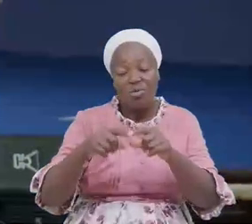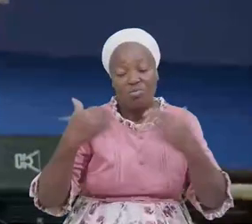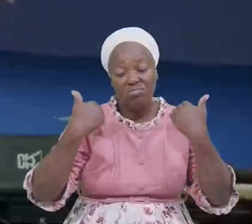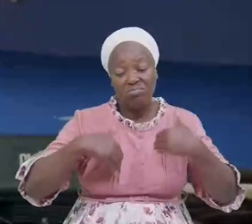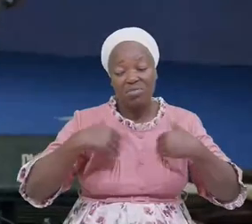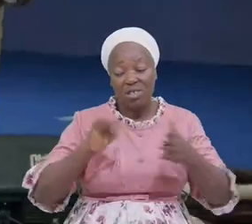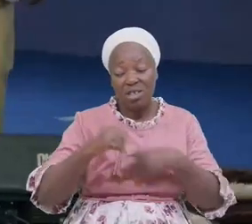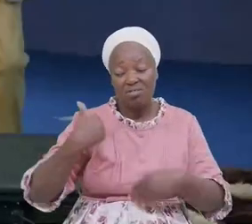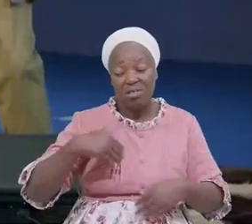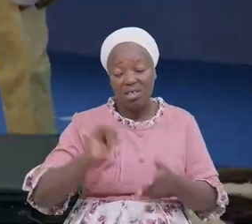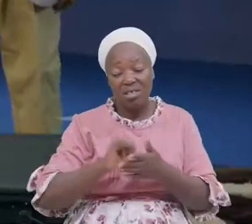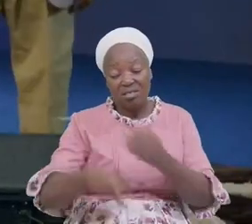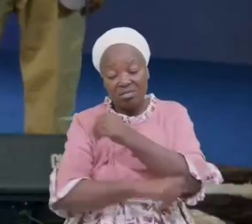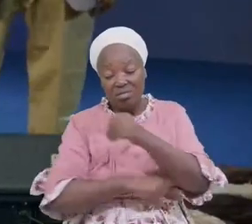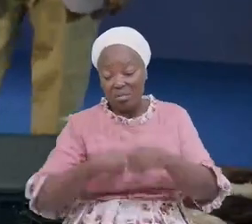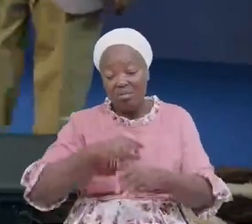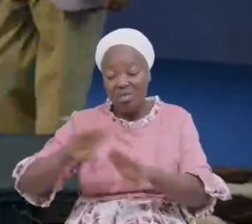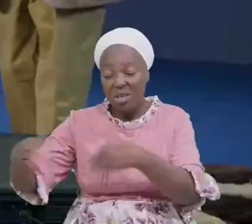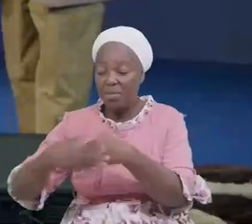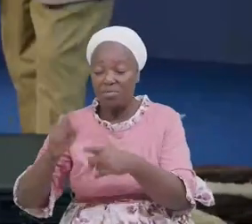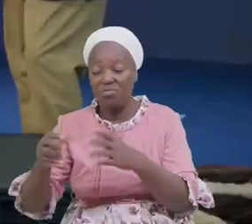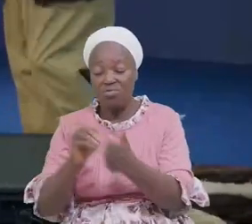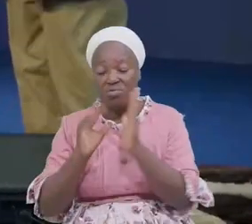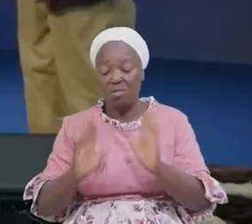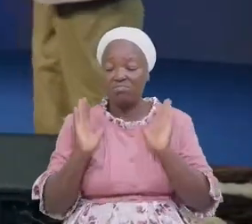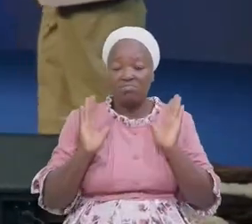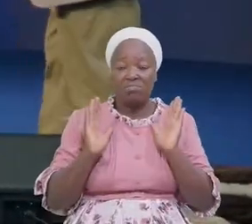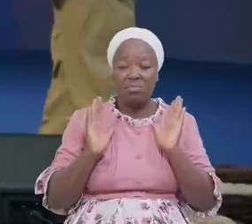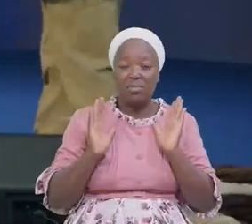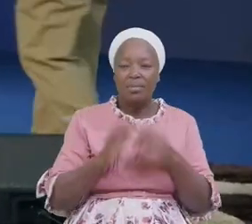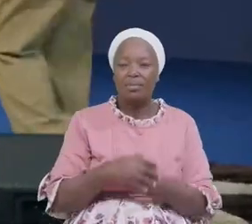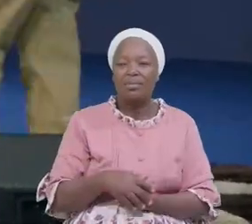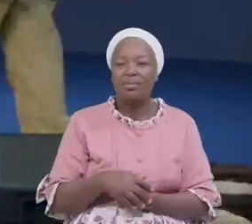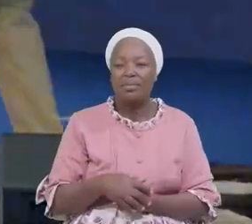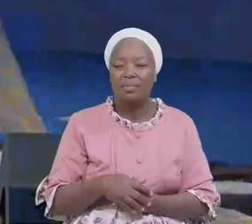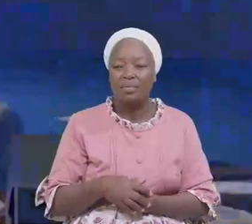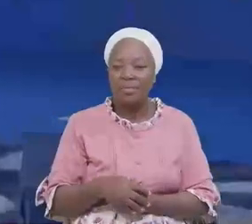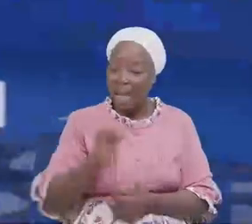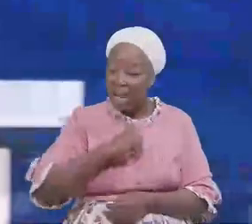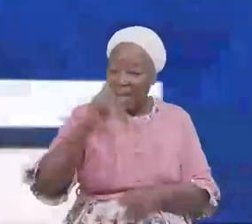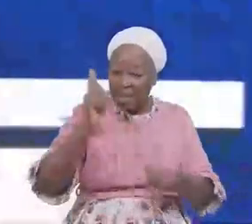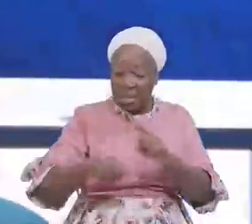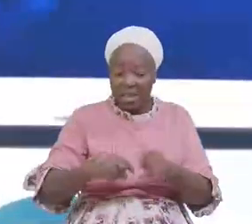je ne continue plus à porter l'habit, la chemise que j'ai volée, je retourne ça au propriétaire.